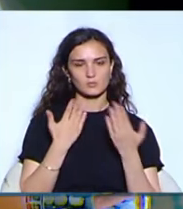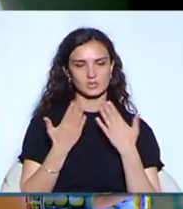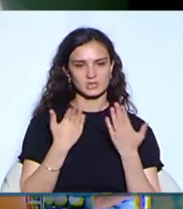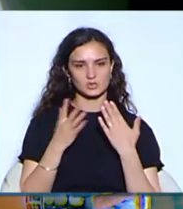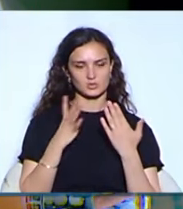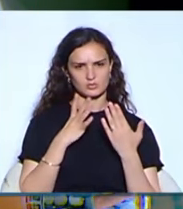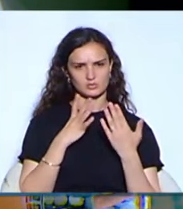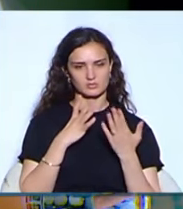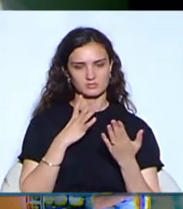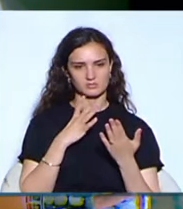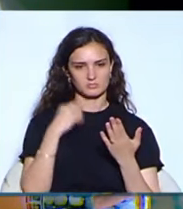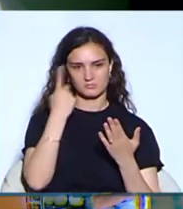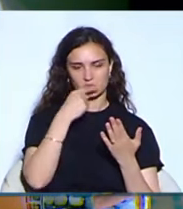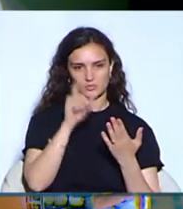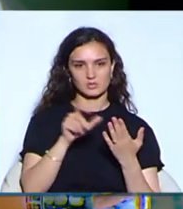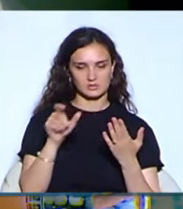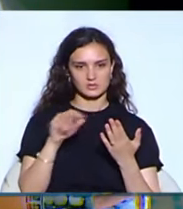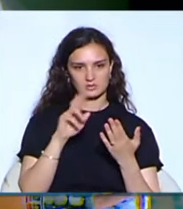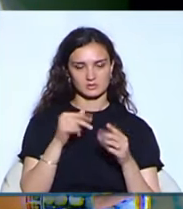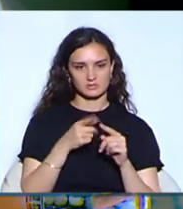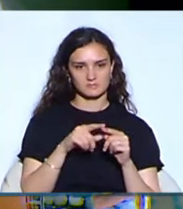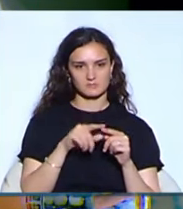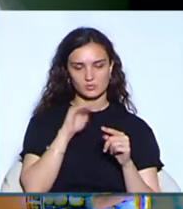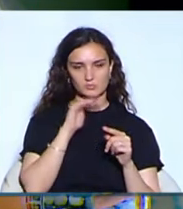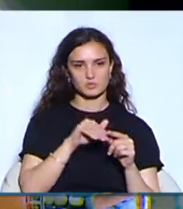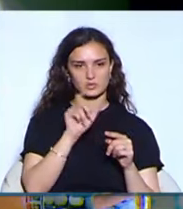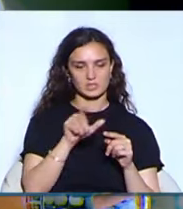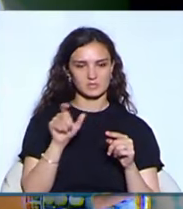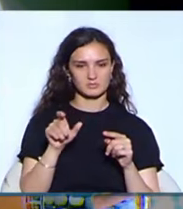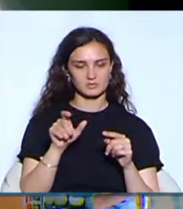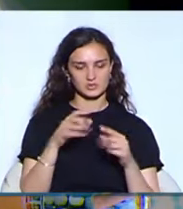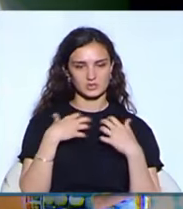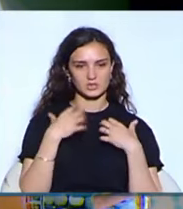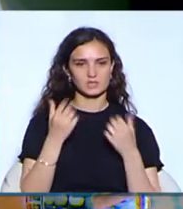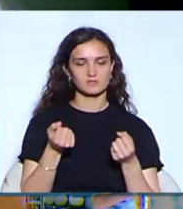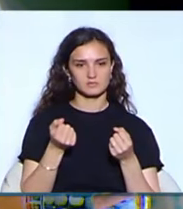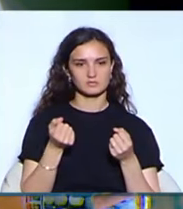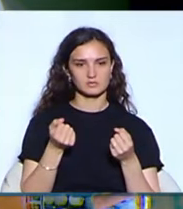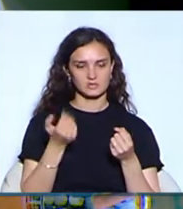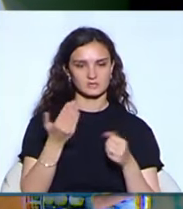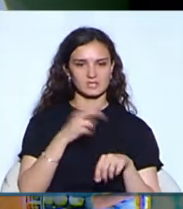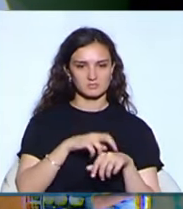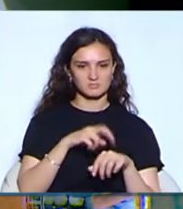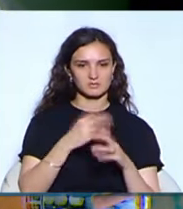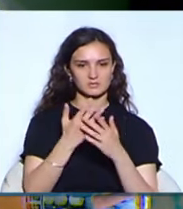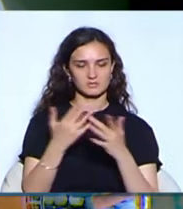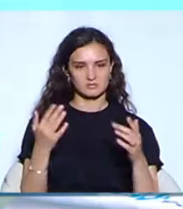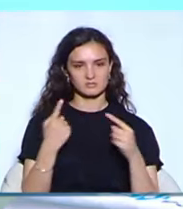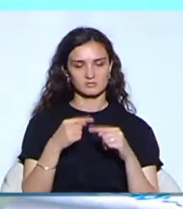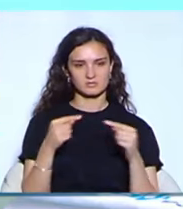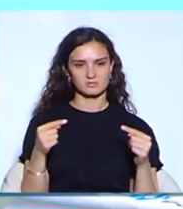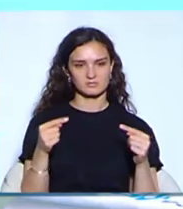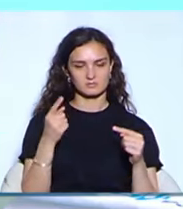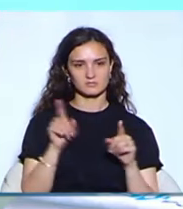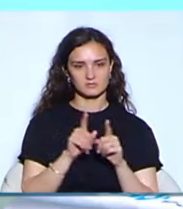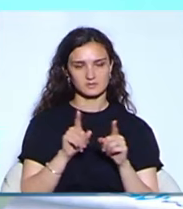კომუნიკაცია ჰქონდეთ პერსონალთან, პროფესიონალებთან, ჯანდაცვის რგოლთან, ვთქვათ, და სხვადასხვა. სხვადასხვა